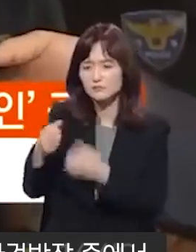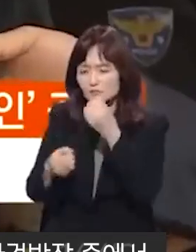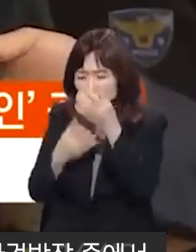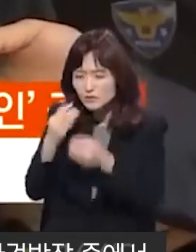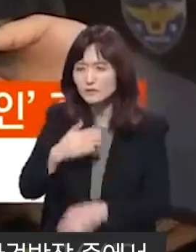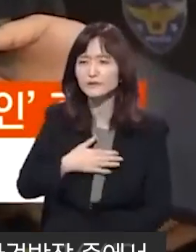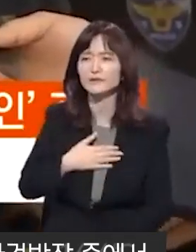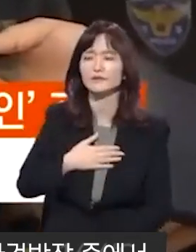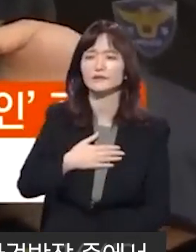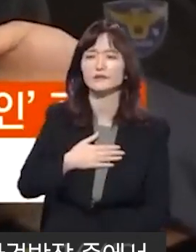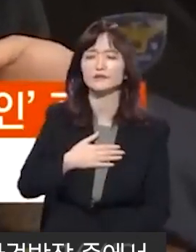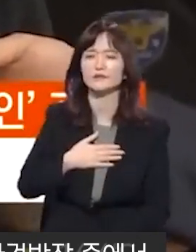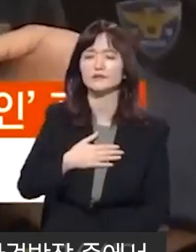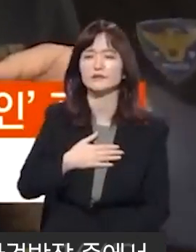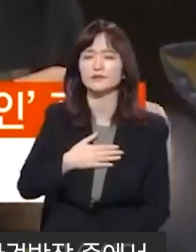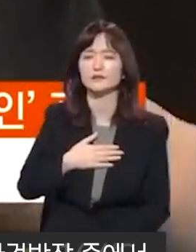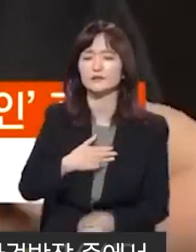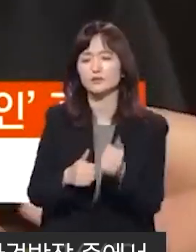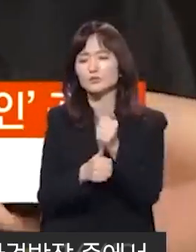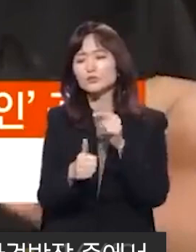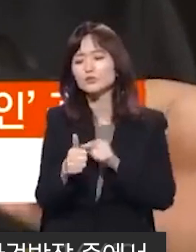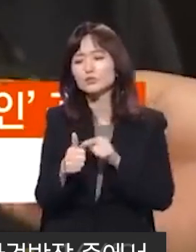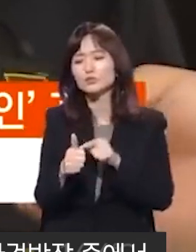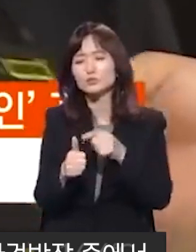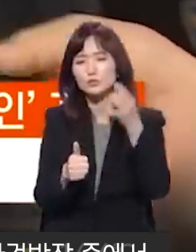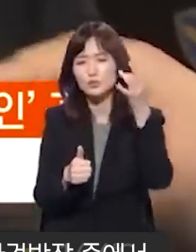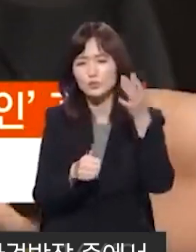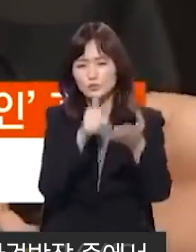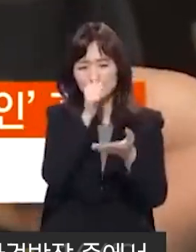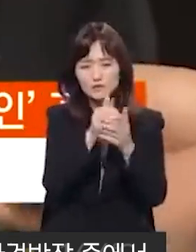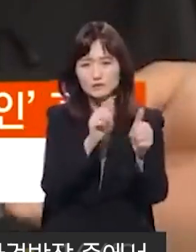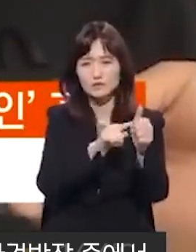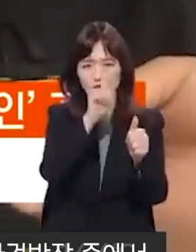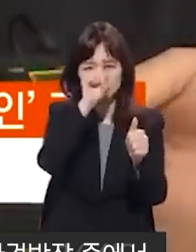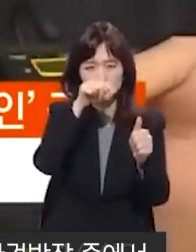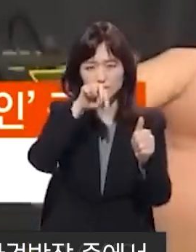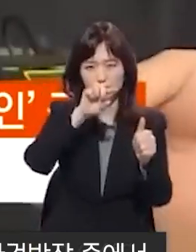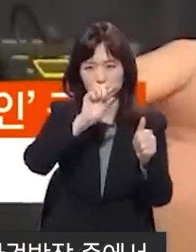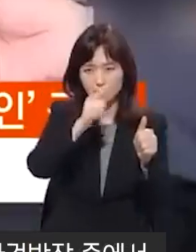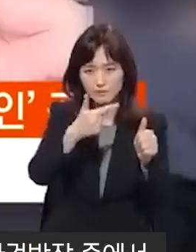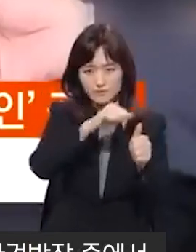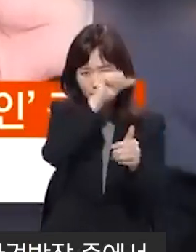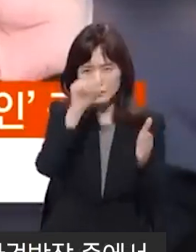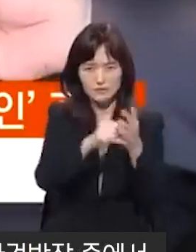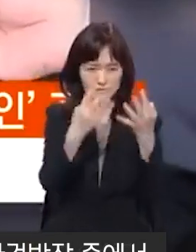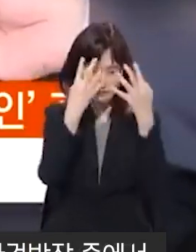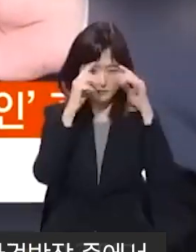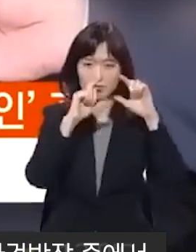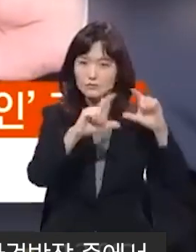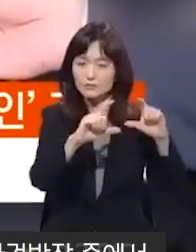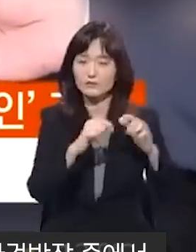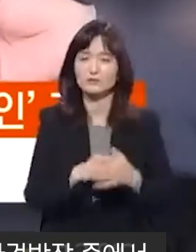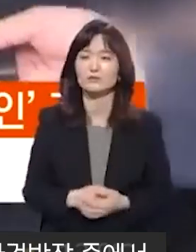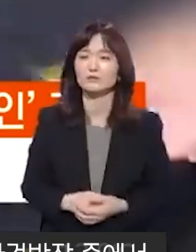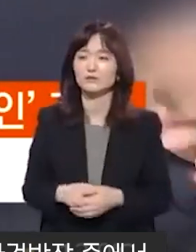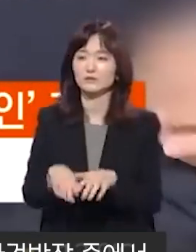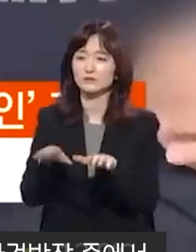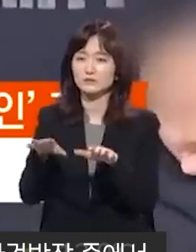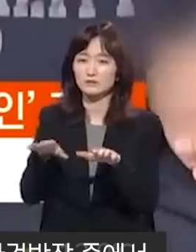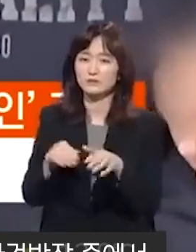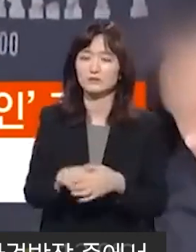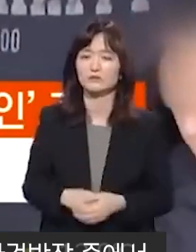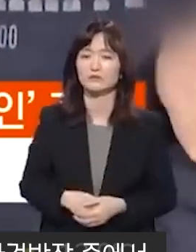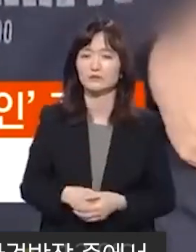난 종범이고 주범은 이승만이에요. 그래서 이승만 무기징역 선고 받았습니다. 자 그런데 이번에는